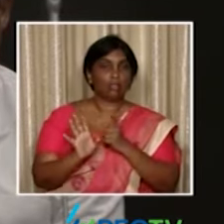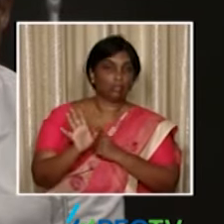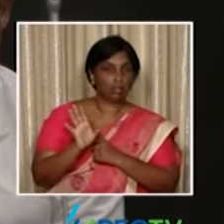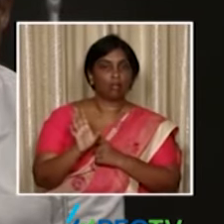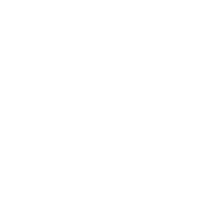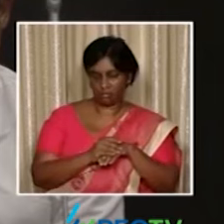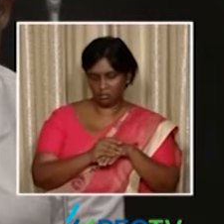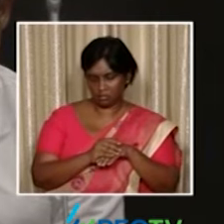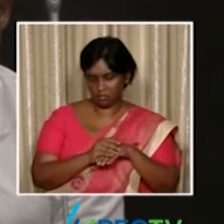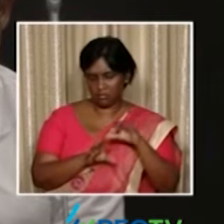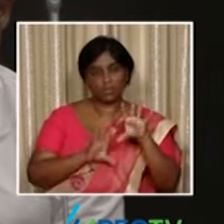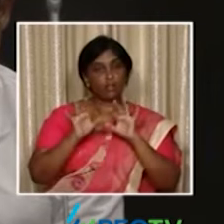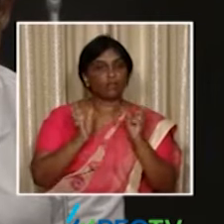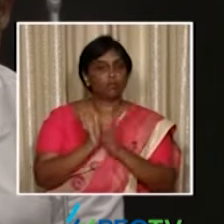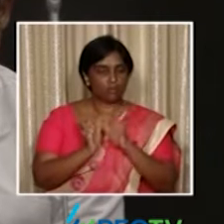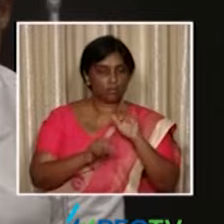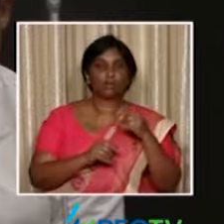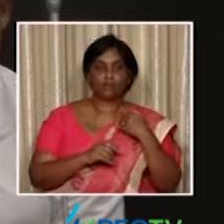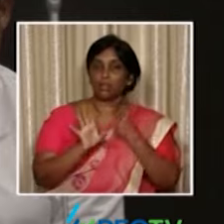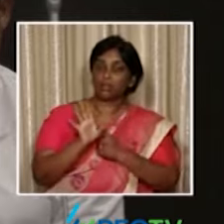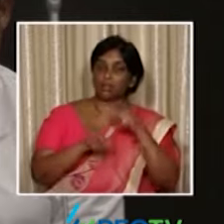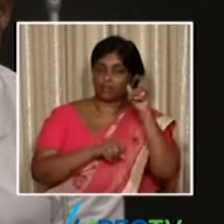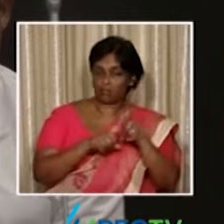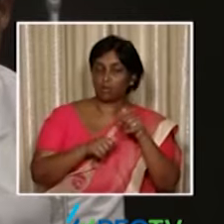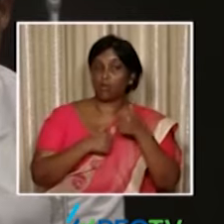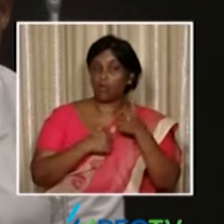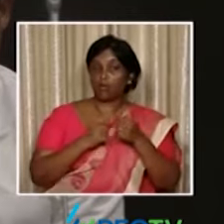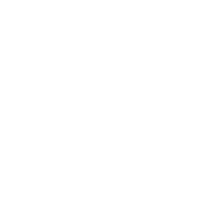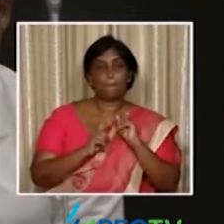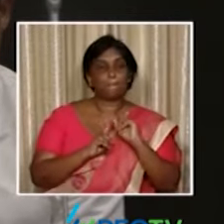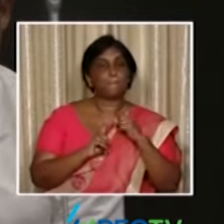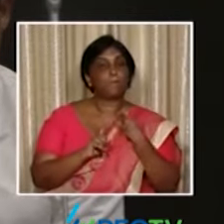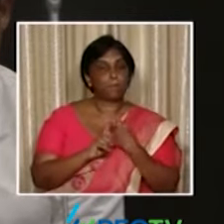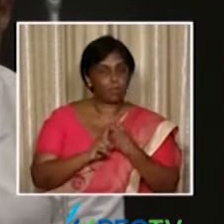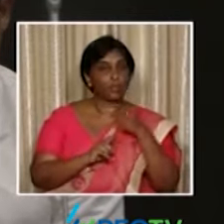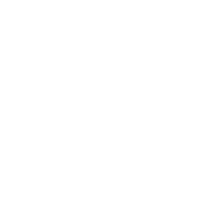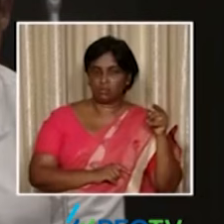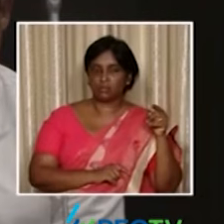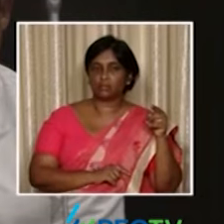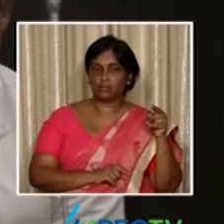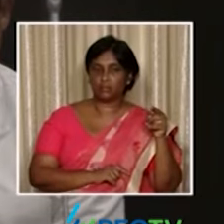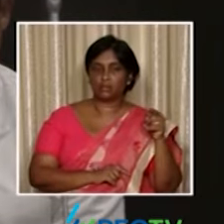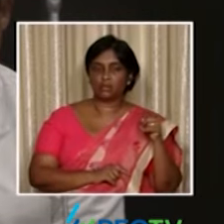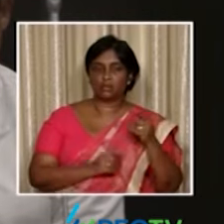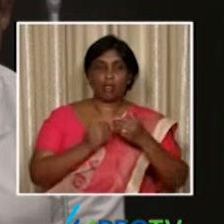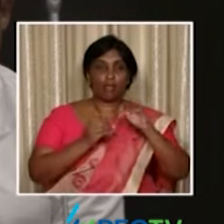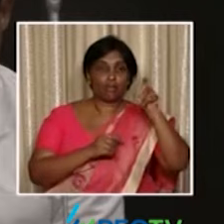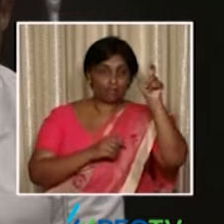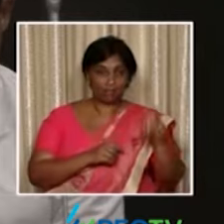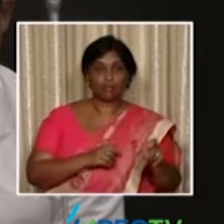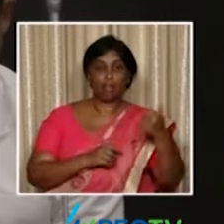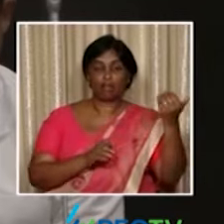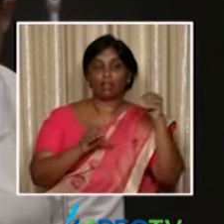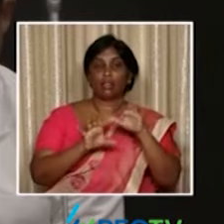අලුත් සිලෙක්ෂන් කමිටියක් පත් කරන්න මම විශ්වාස කරනවා තරුණ ක්‍රීඩකයෝ හොඳම නිදසුන පකිස්තානයේ. ඔවුන් ඊයේ පෙරේද අයින් වෙච්ච ක්‍රීඩේ තමයි ඔවුන්ගේ